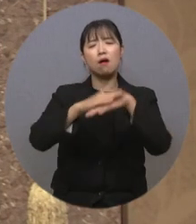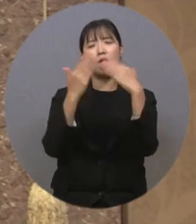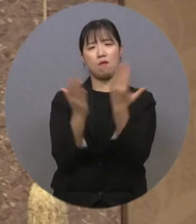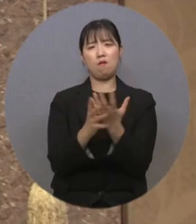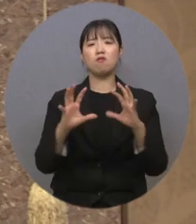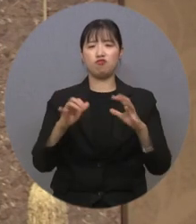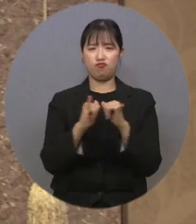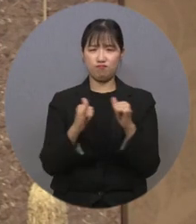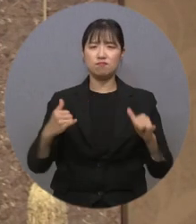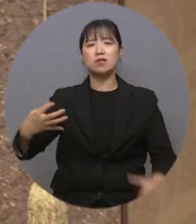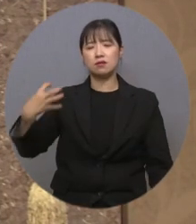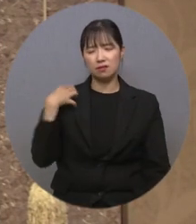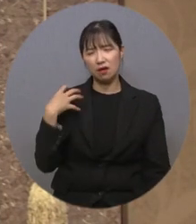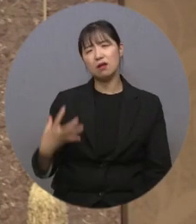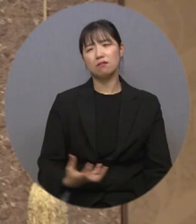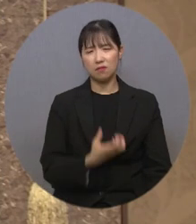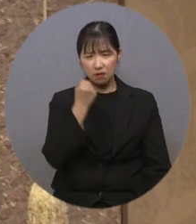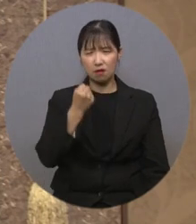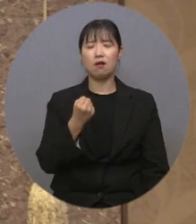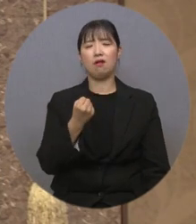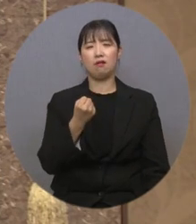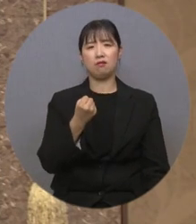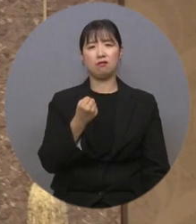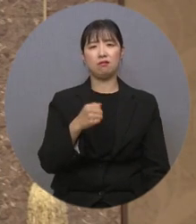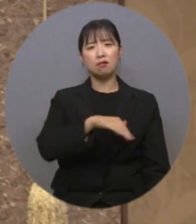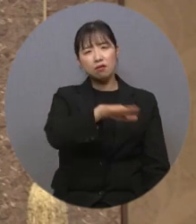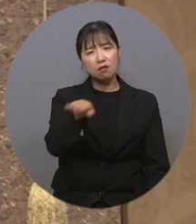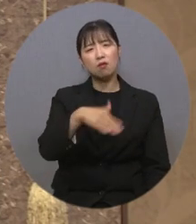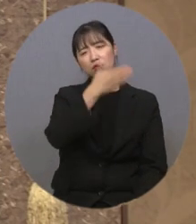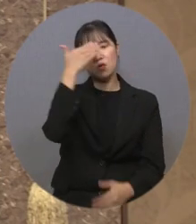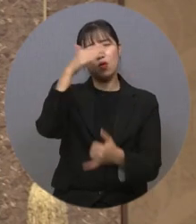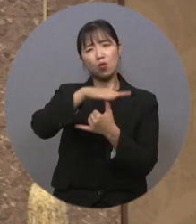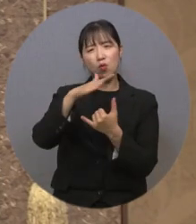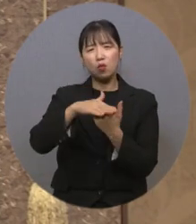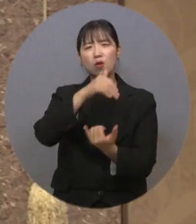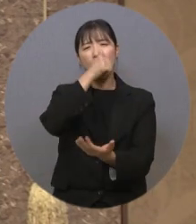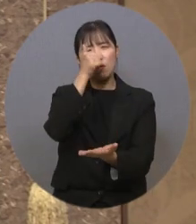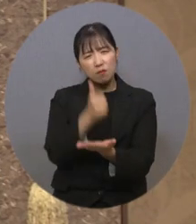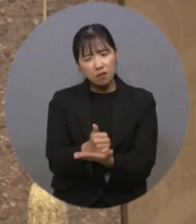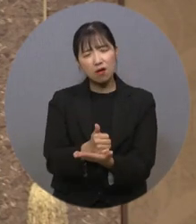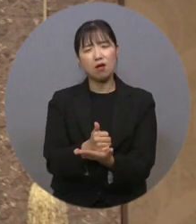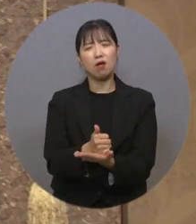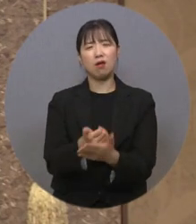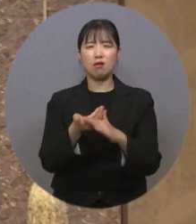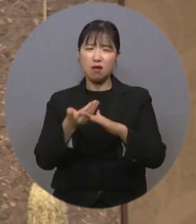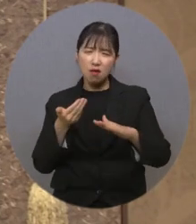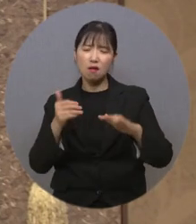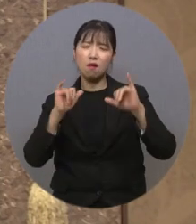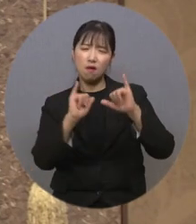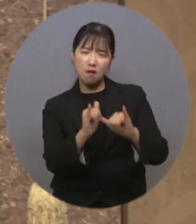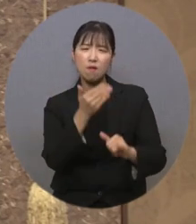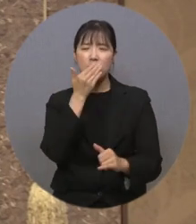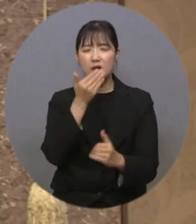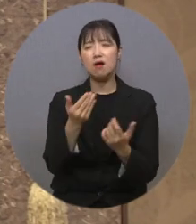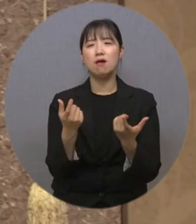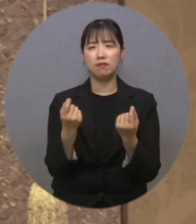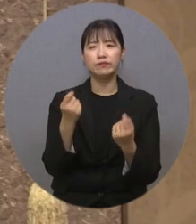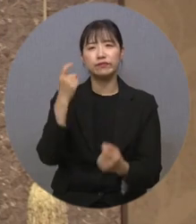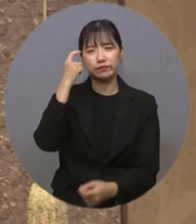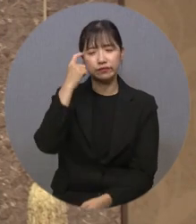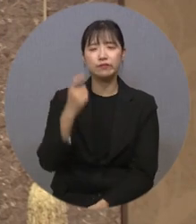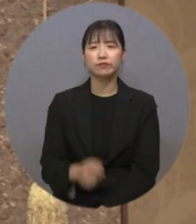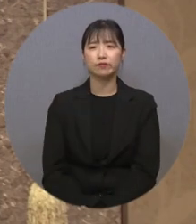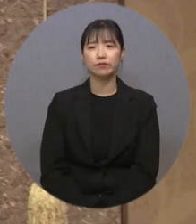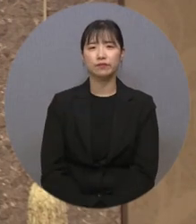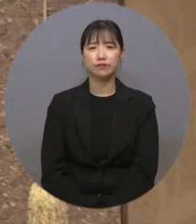국민이 책임을 같이 져야만이 예. 이러한 청소년들의 범죄를 사전에 예방할 수 있지 않을까